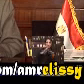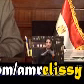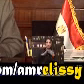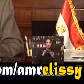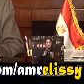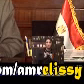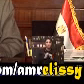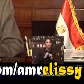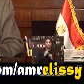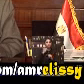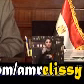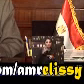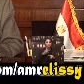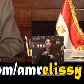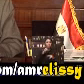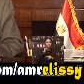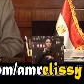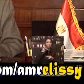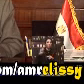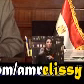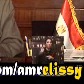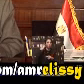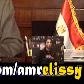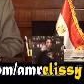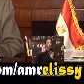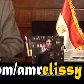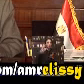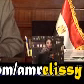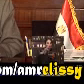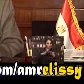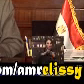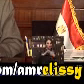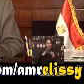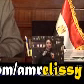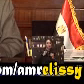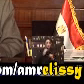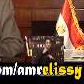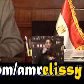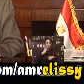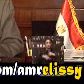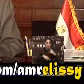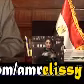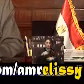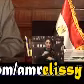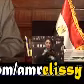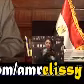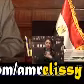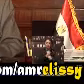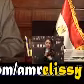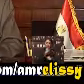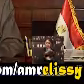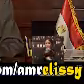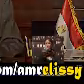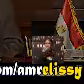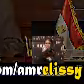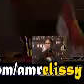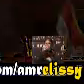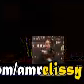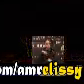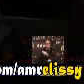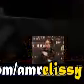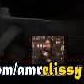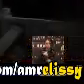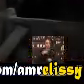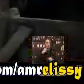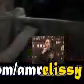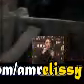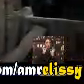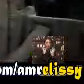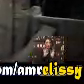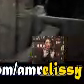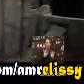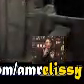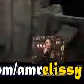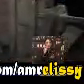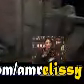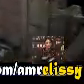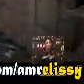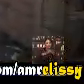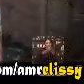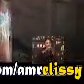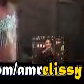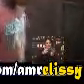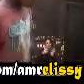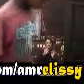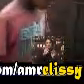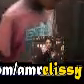نفس الوقت المحافظة ستقوم خلال الثلاث شهور القادمة